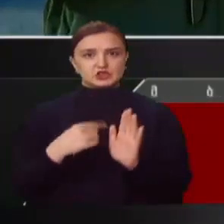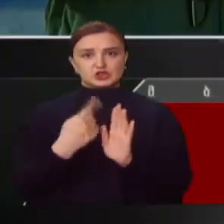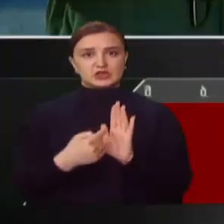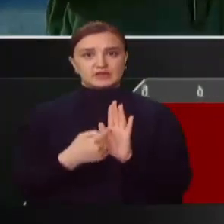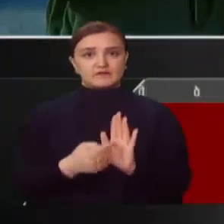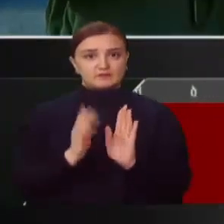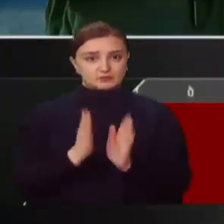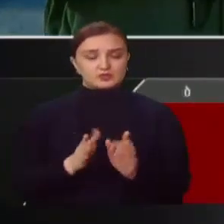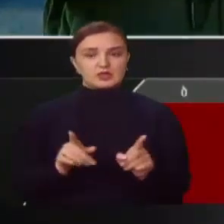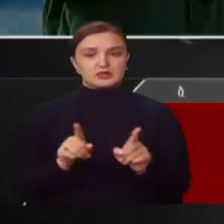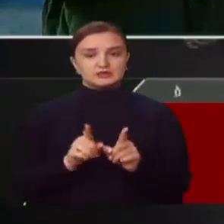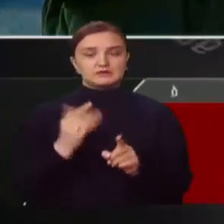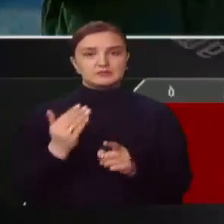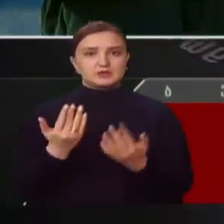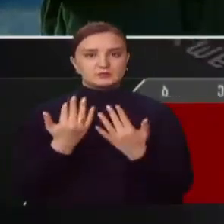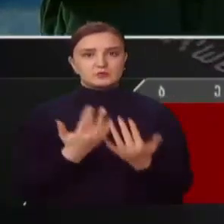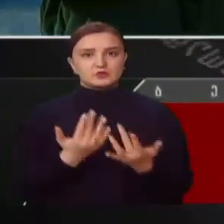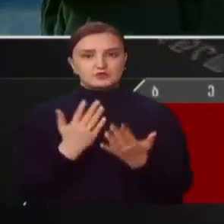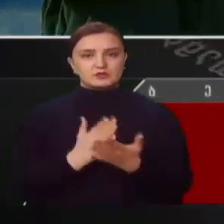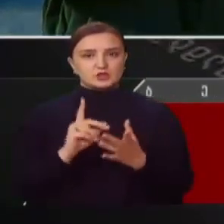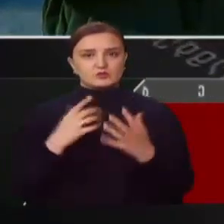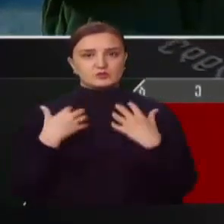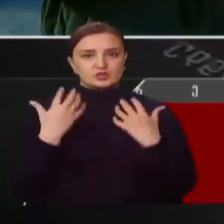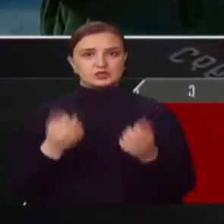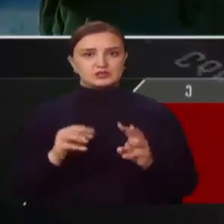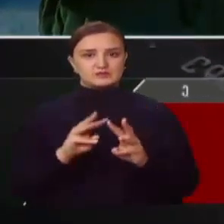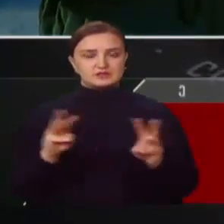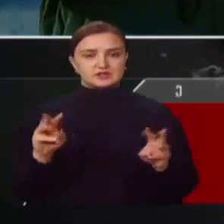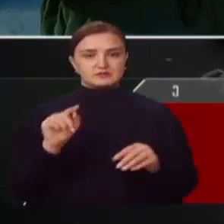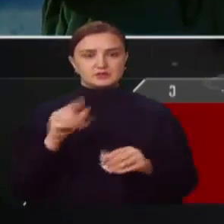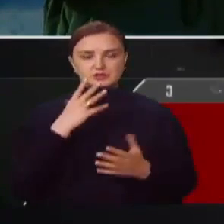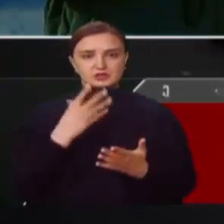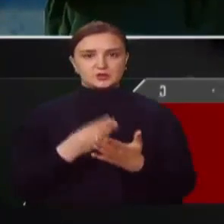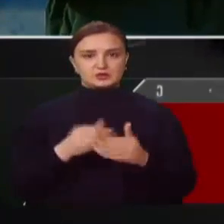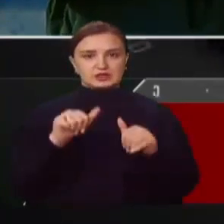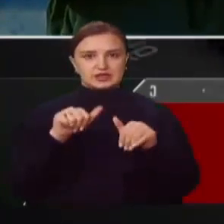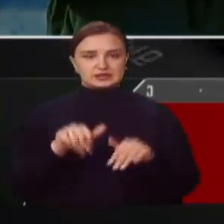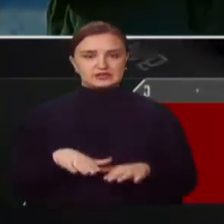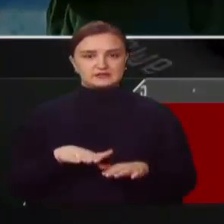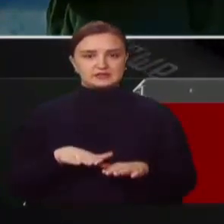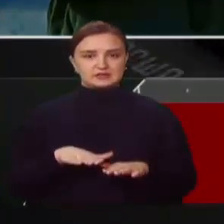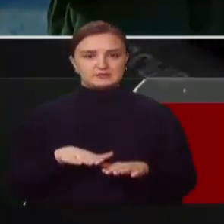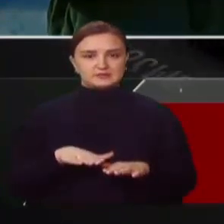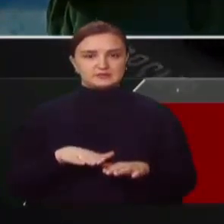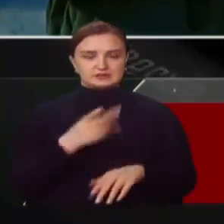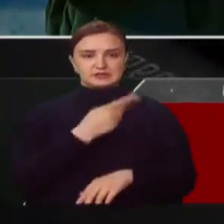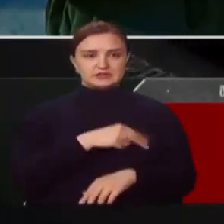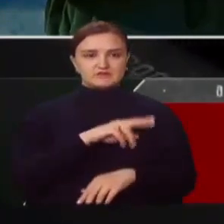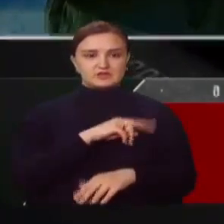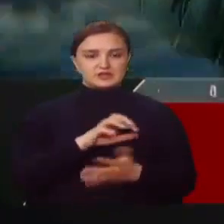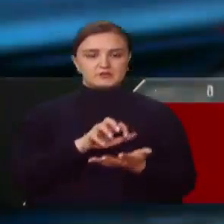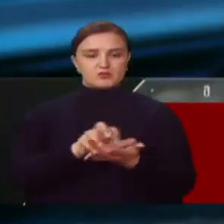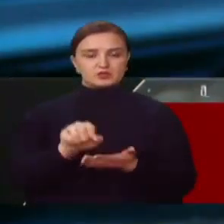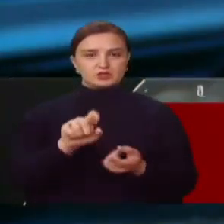შეკითხვებს ასევე მათი მოთხოვნა არის რომ ჯანდაცვის სამინისტრომ საკუთარი გადაწყვეტილება საავადმყოფოს